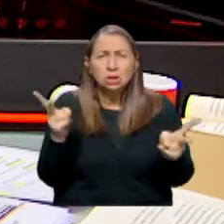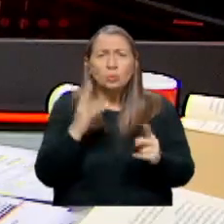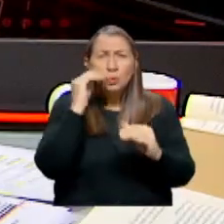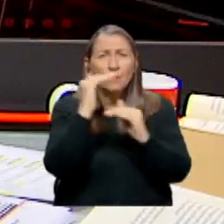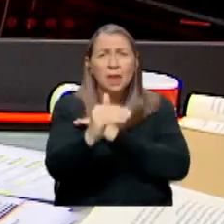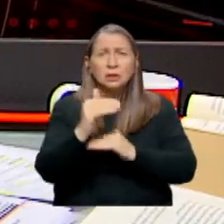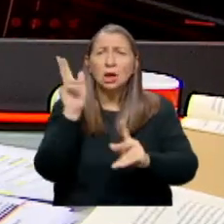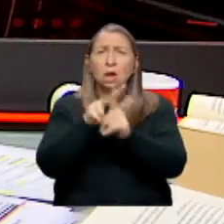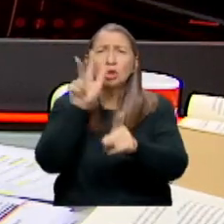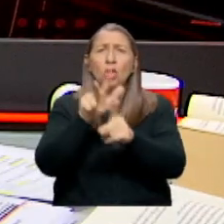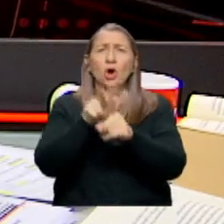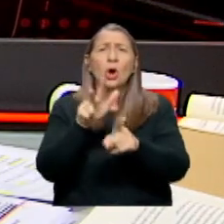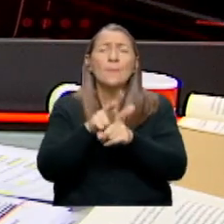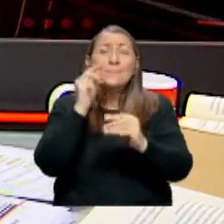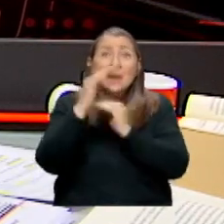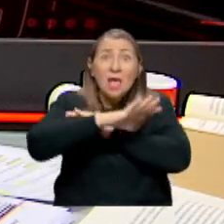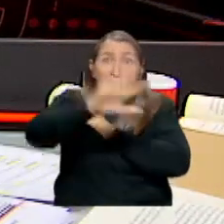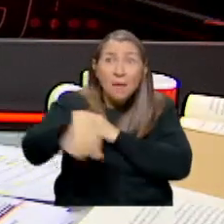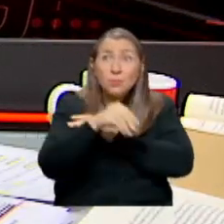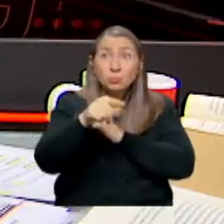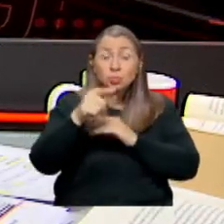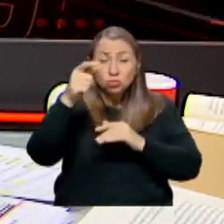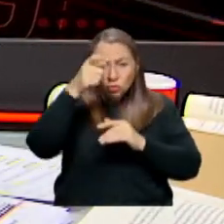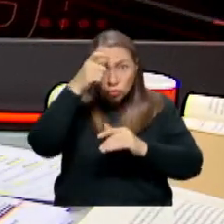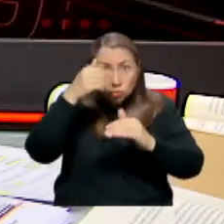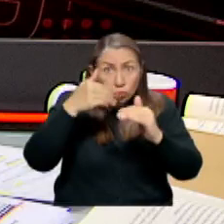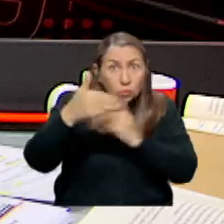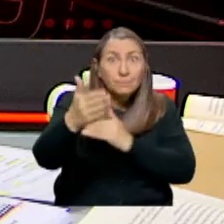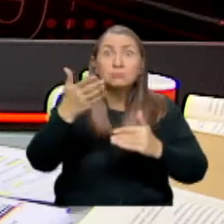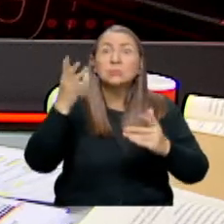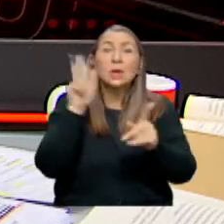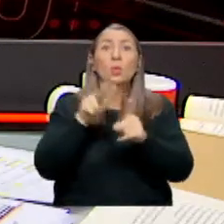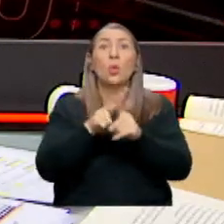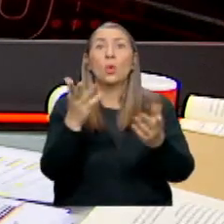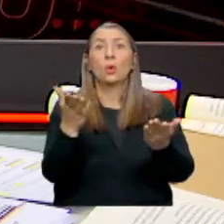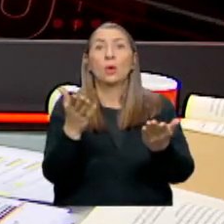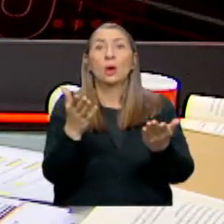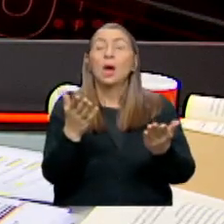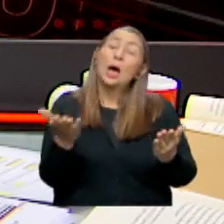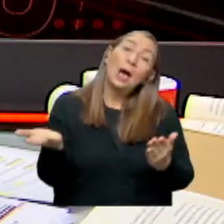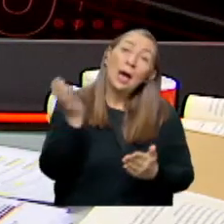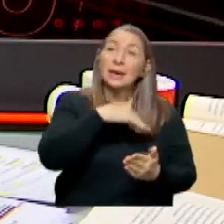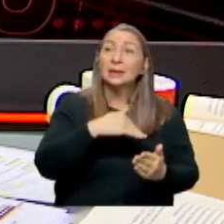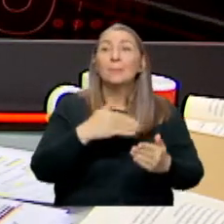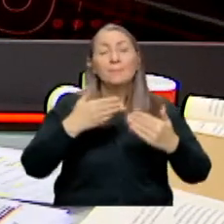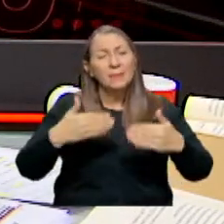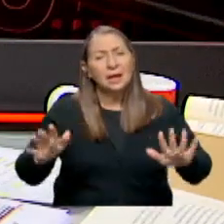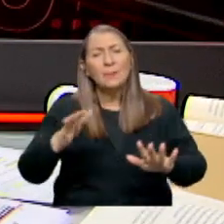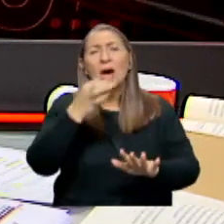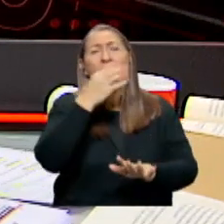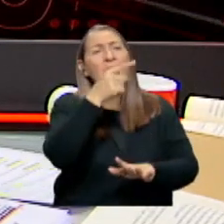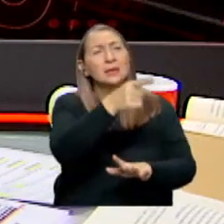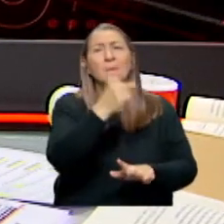millet çağrıya Katılıyor Bütün millet Bu memleket yüce Türk milleti Katılıyor ya Haydi bakalım bırakalım bunu